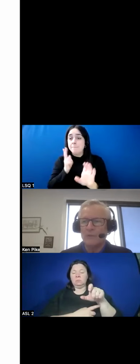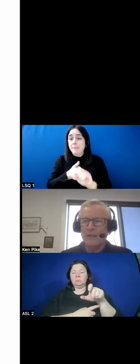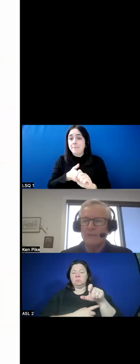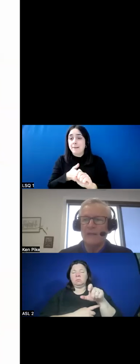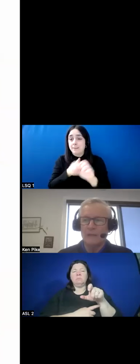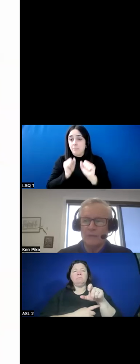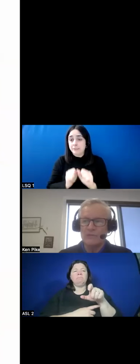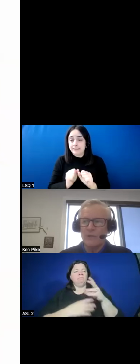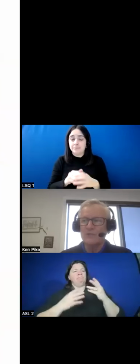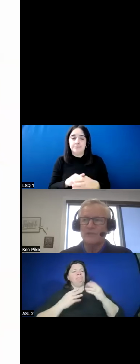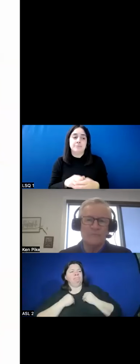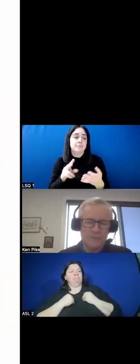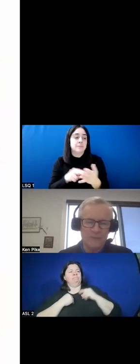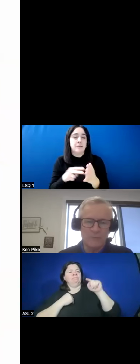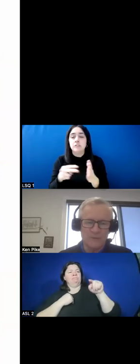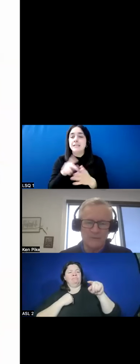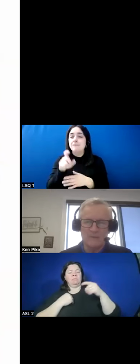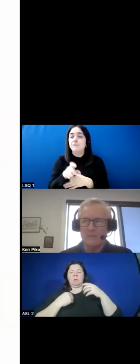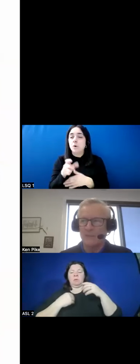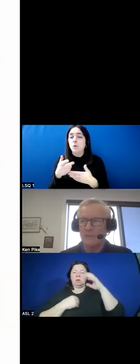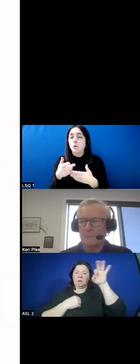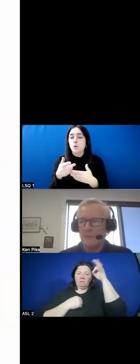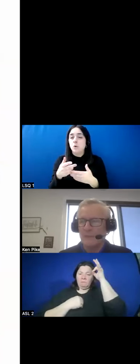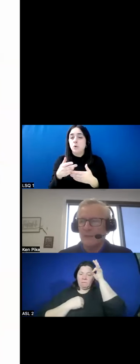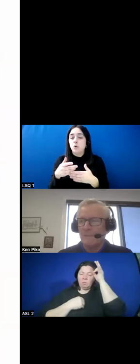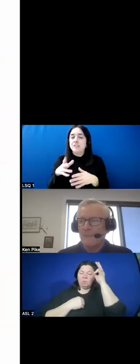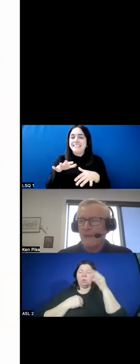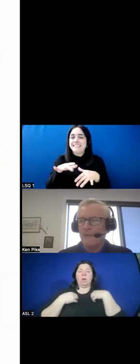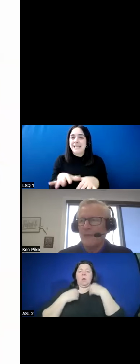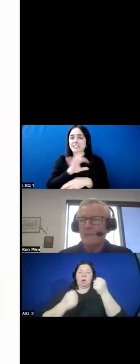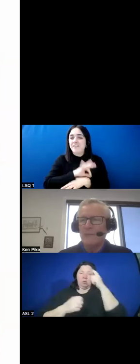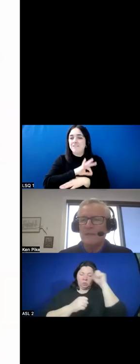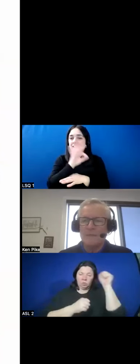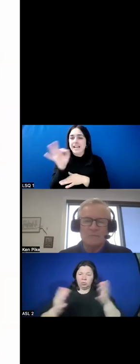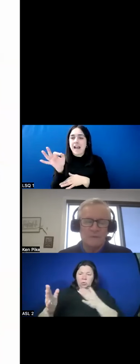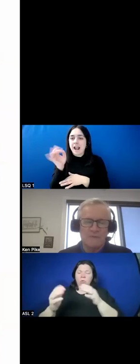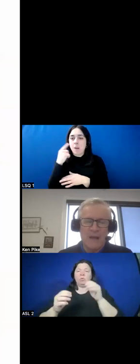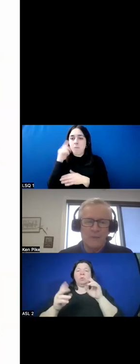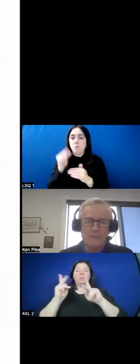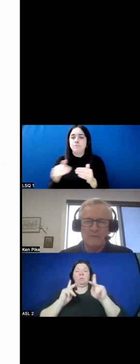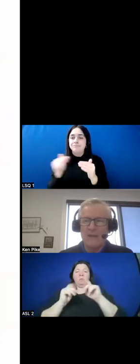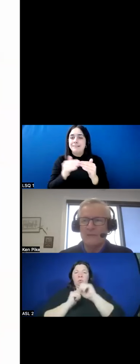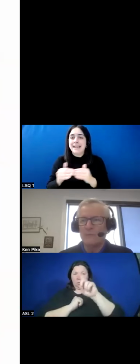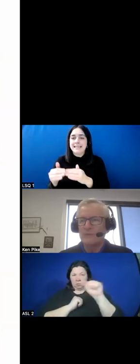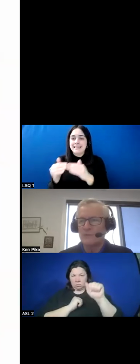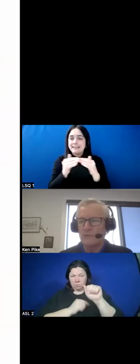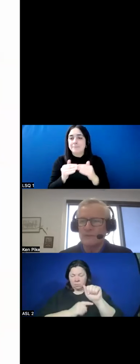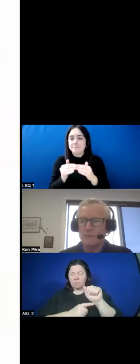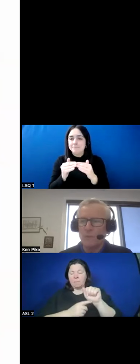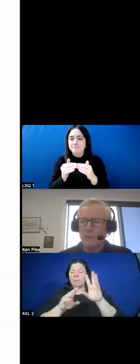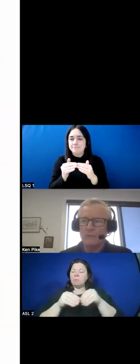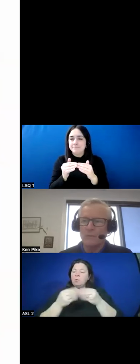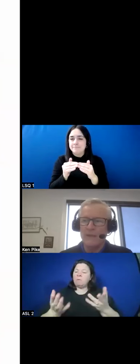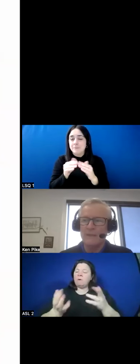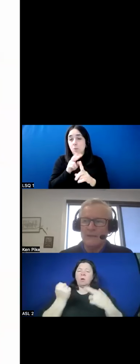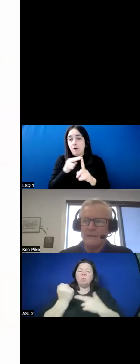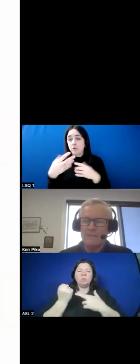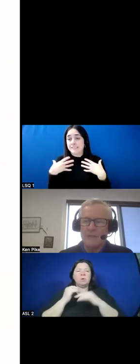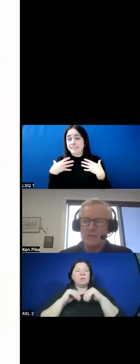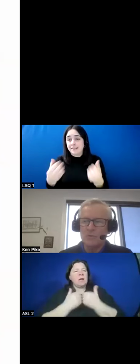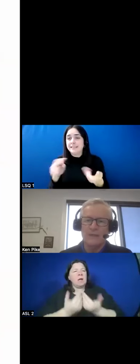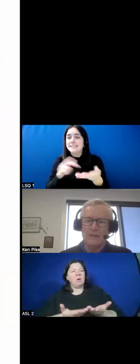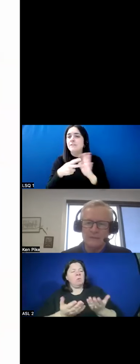Nous devons adopter une stratégie fédérale d'équité en matière de santé pour les personnes handicapées. L'équité en matière de santé, c'est répartir